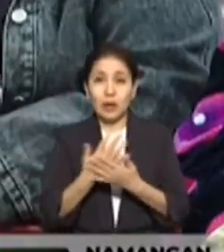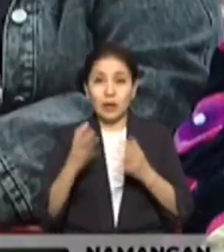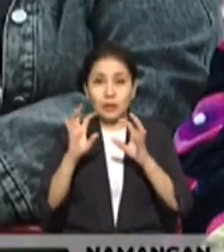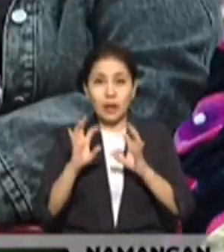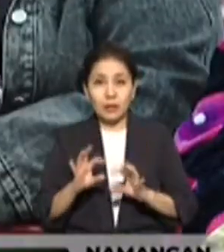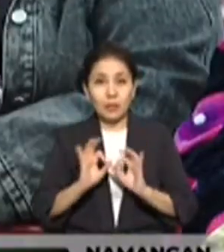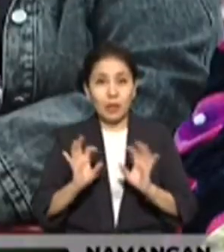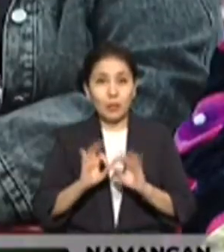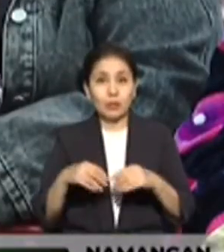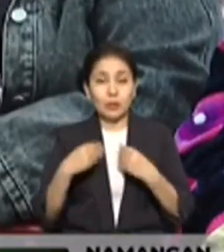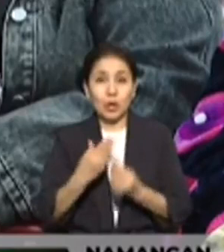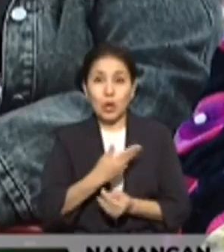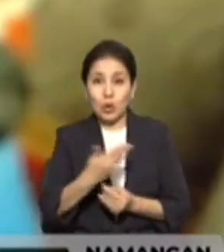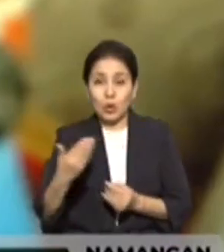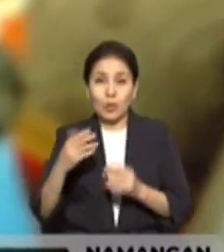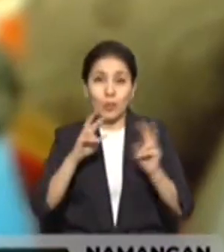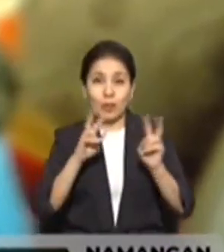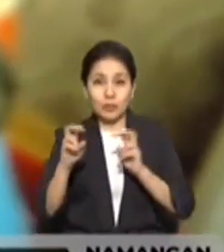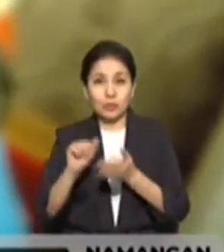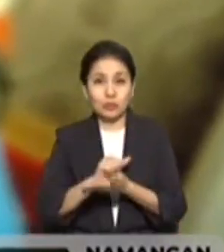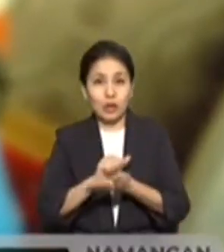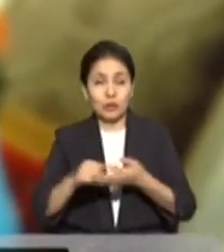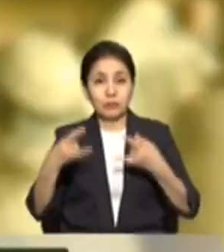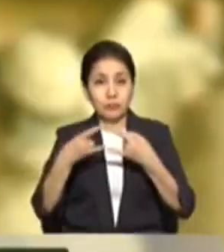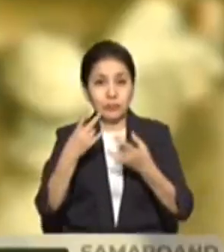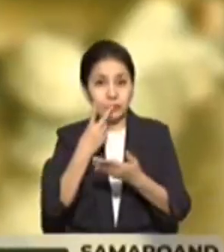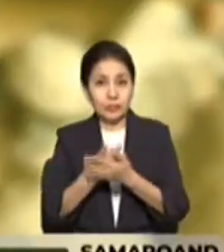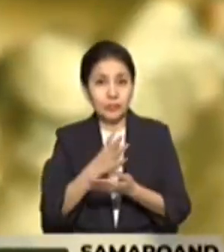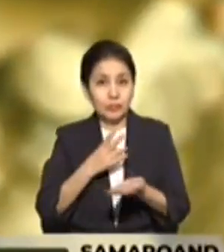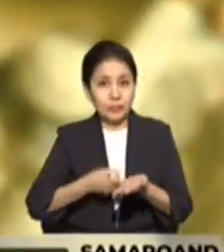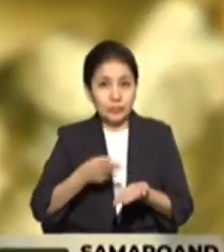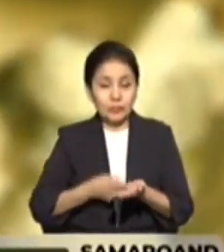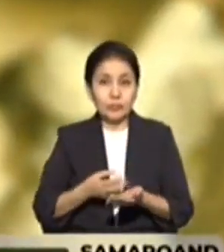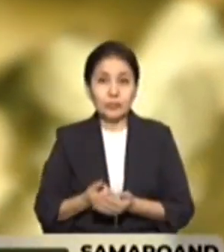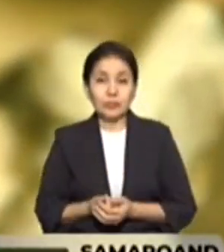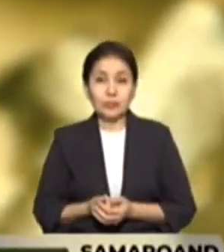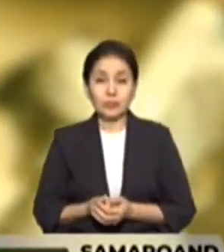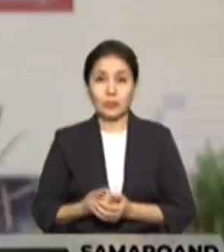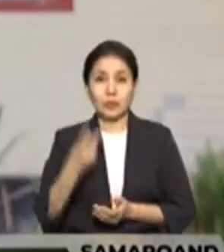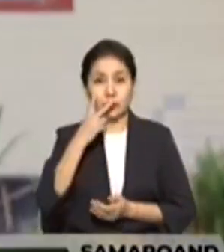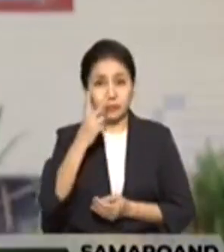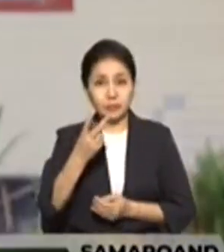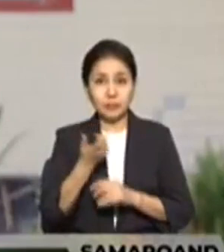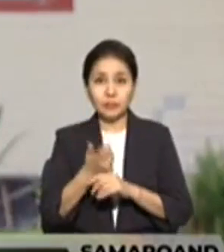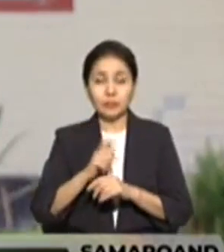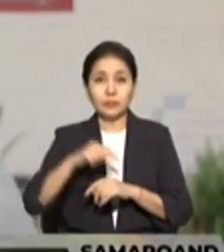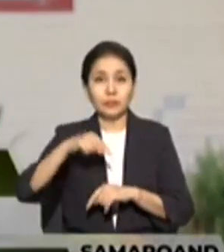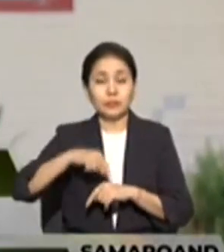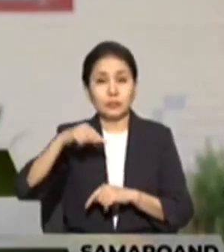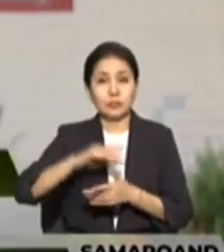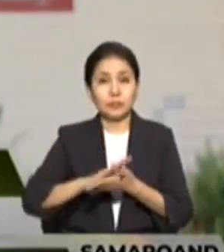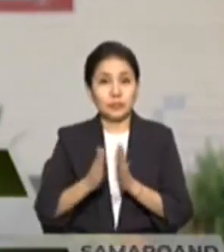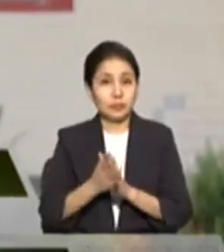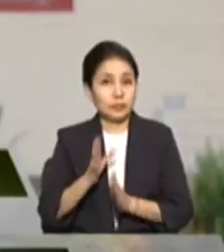haqida ma'lumotlar berilib, shu mavzuga oid hujjatli film namoyish etildi. Ko'rgan filmlarimizdan juda ham biz ta'sirli